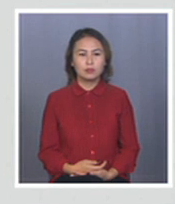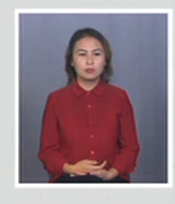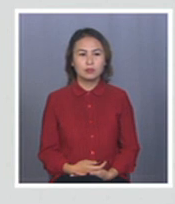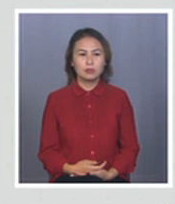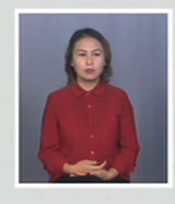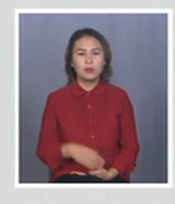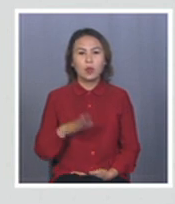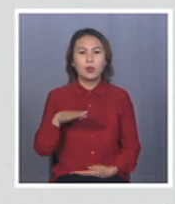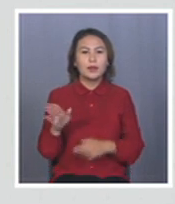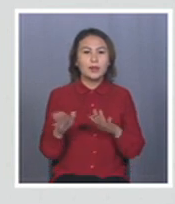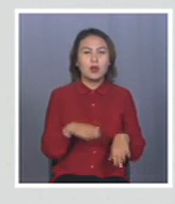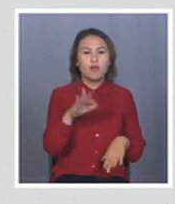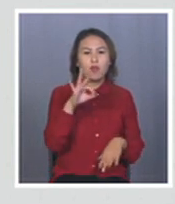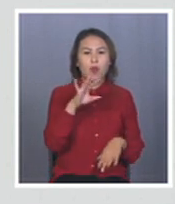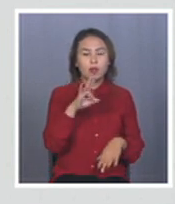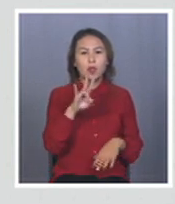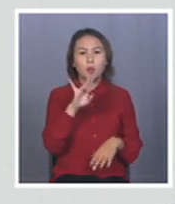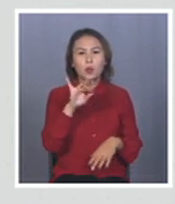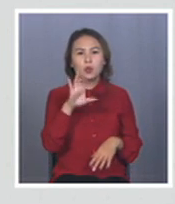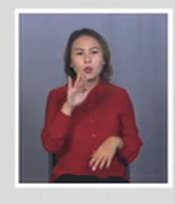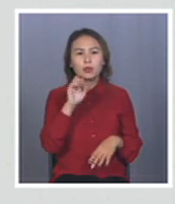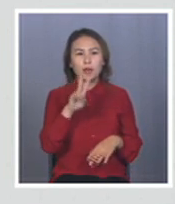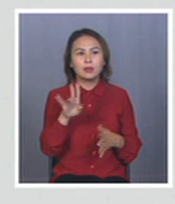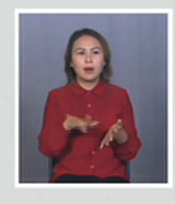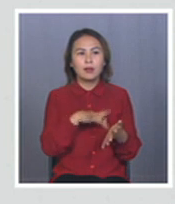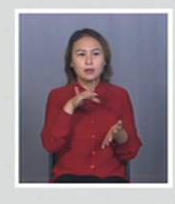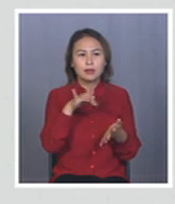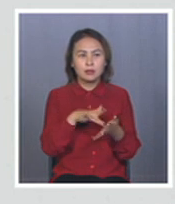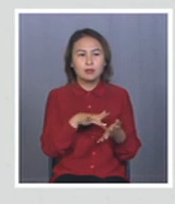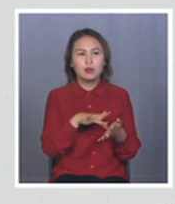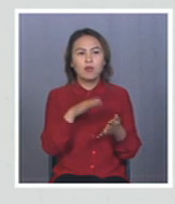Одан кейін фонды Нұр-Сұлтан қаласының фонына ауыстырамыз.